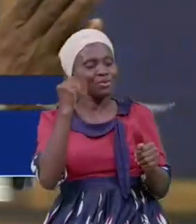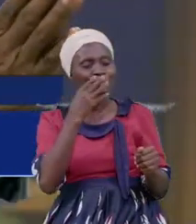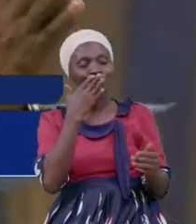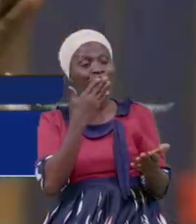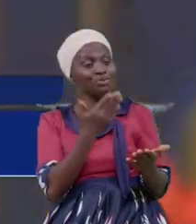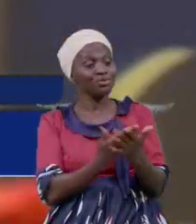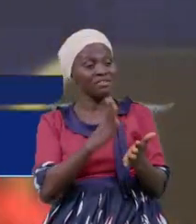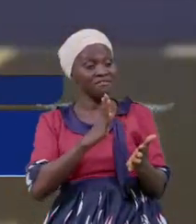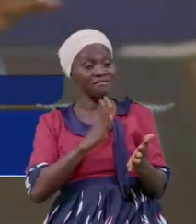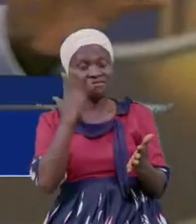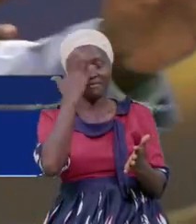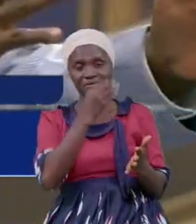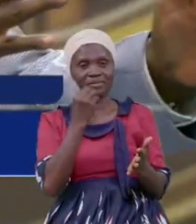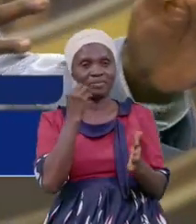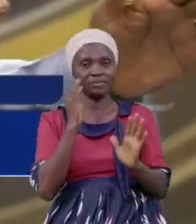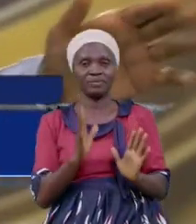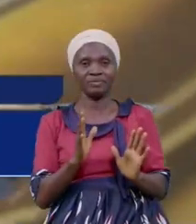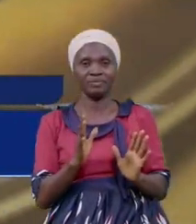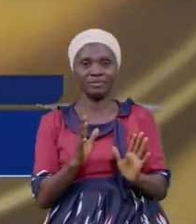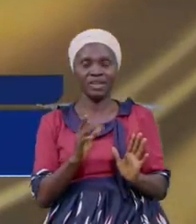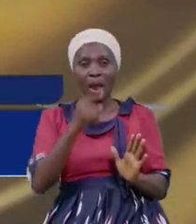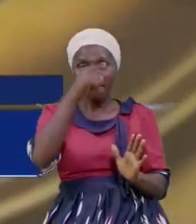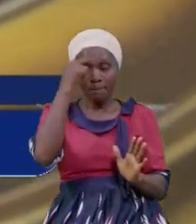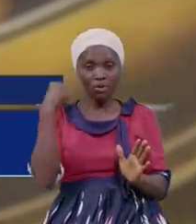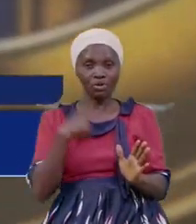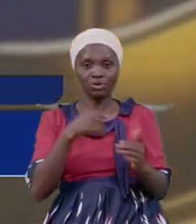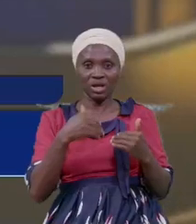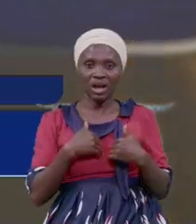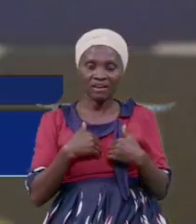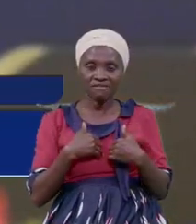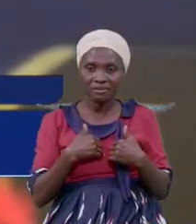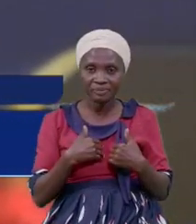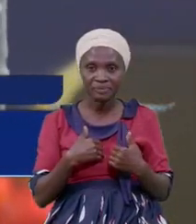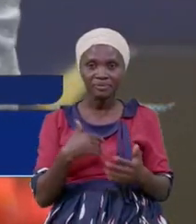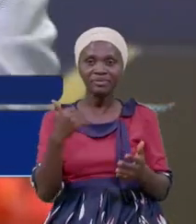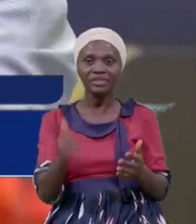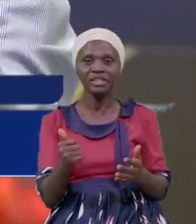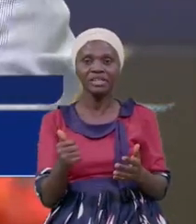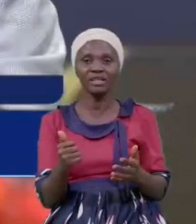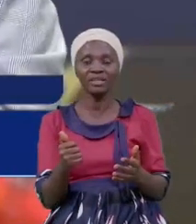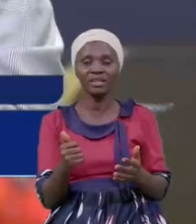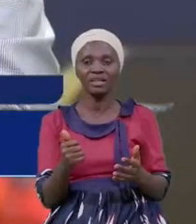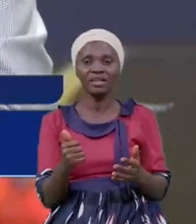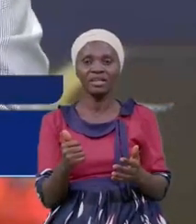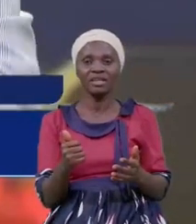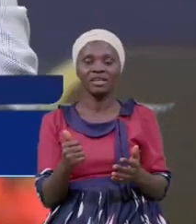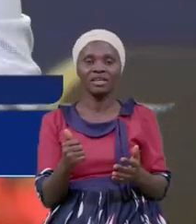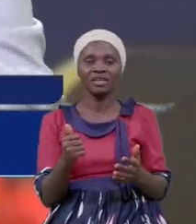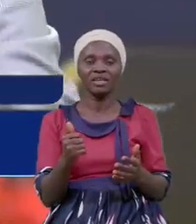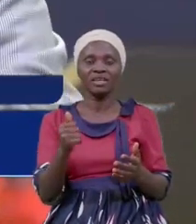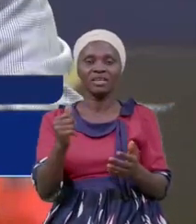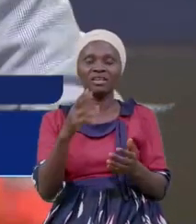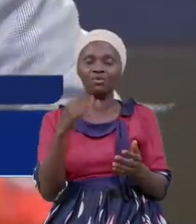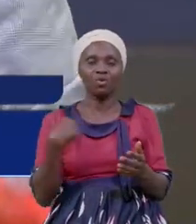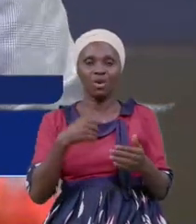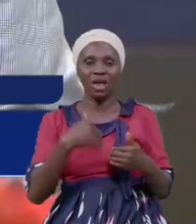bon parce que nous avions une matière sans forme mais maintenant nous avons une forme que